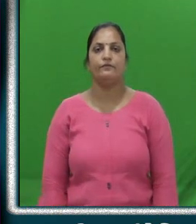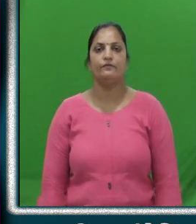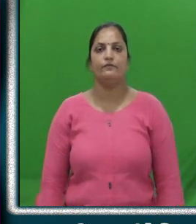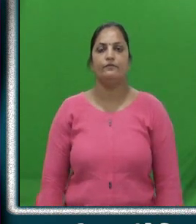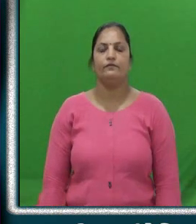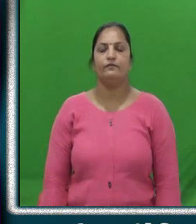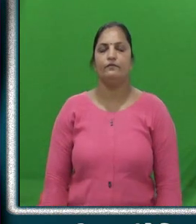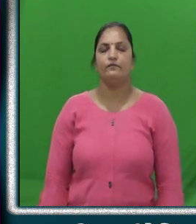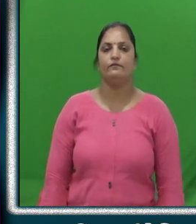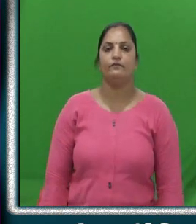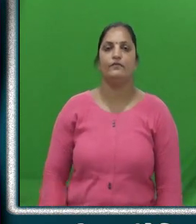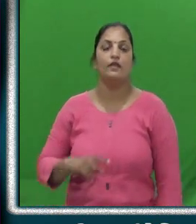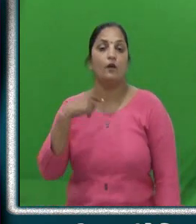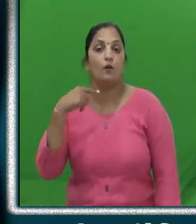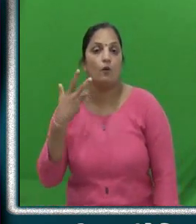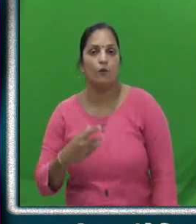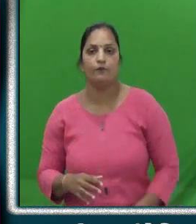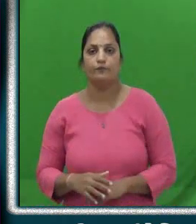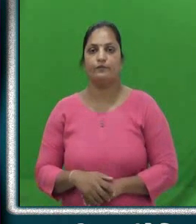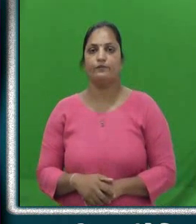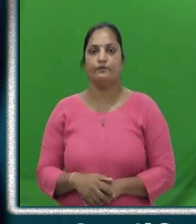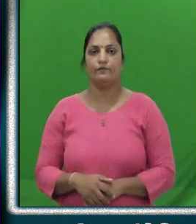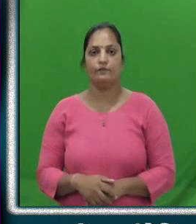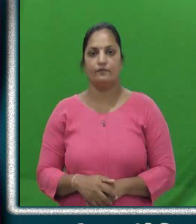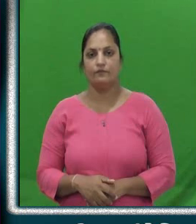સરસ. અહીંયા શું સફાઈ કરી?